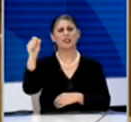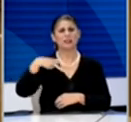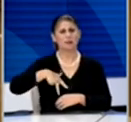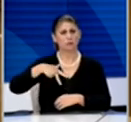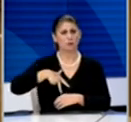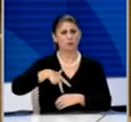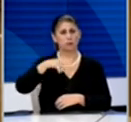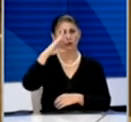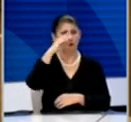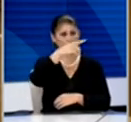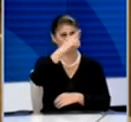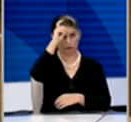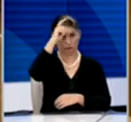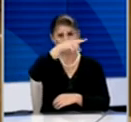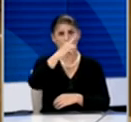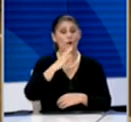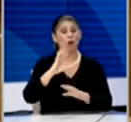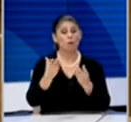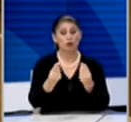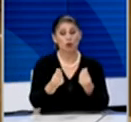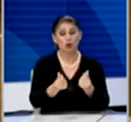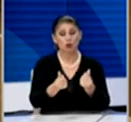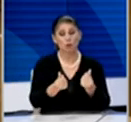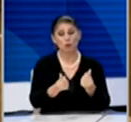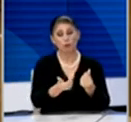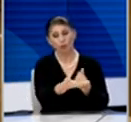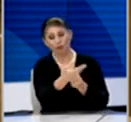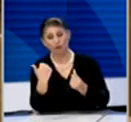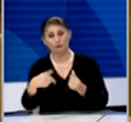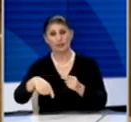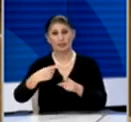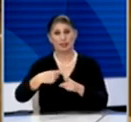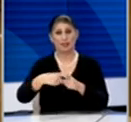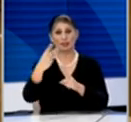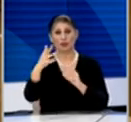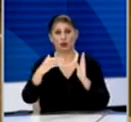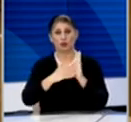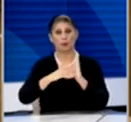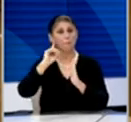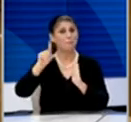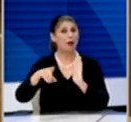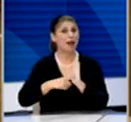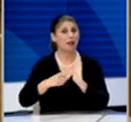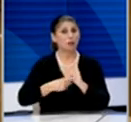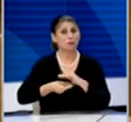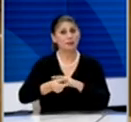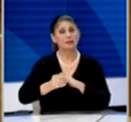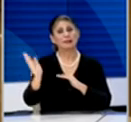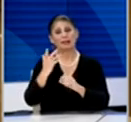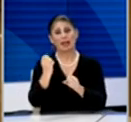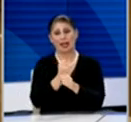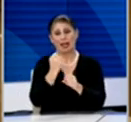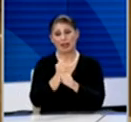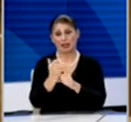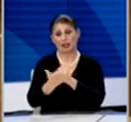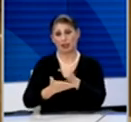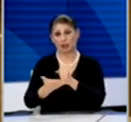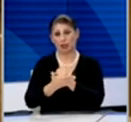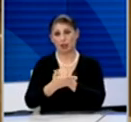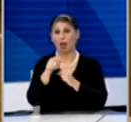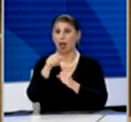φέρει στην ελλάδα 300.000 λαθρομετανάστες τους οποίους θα νομιμοποιήσει δήθεν για εργάτης γης